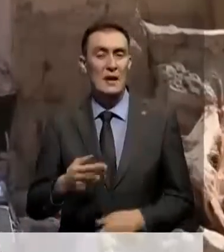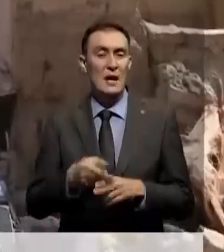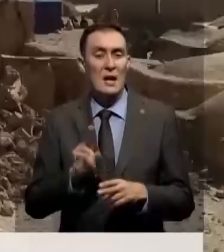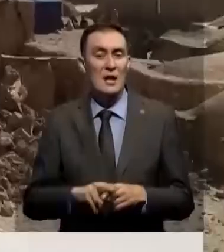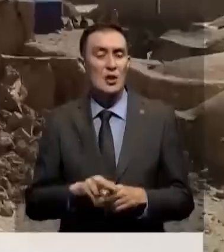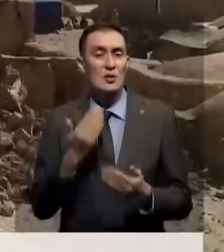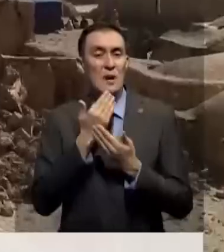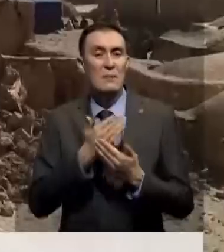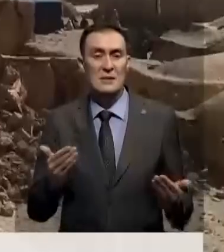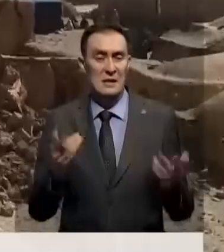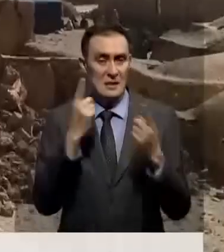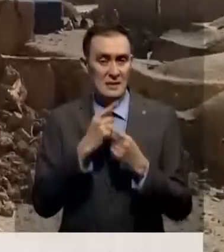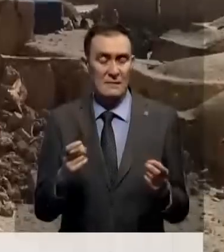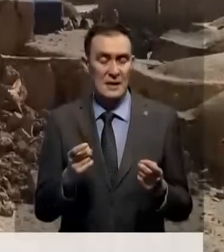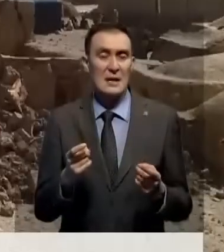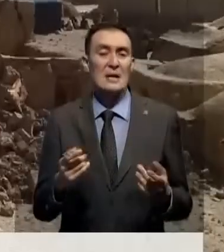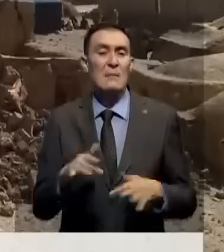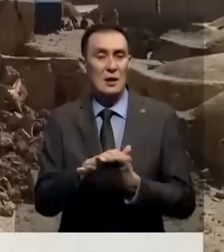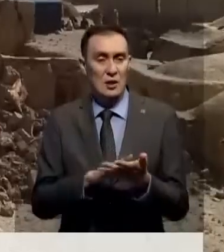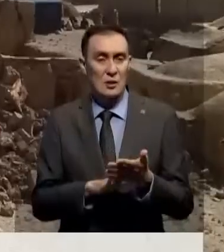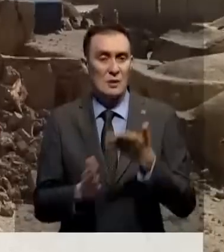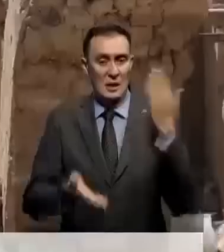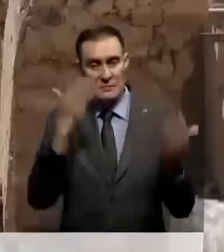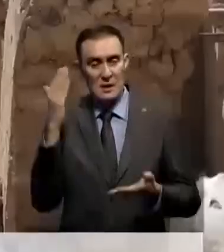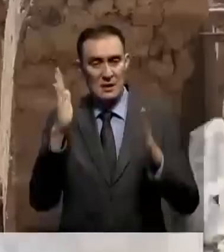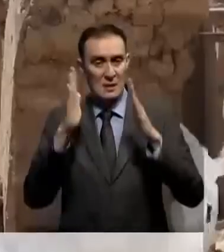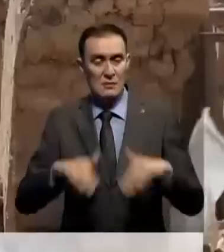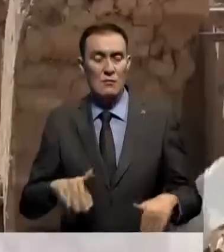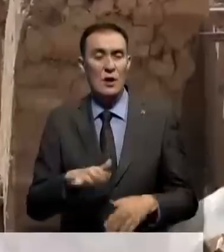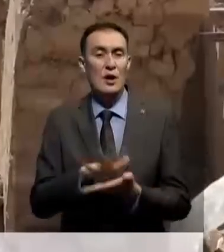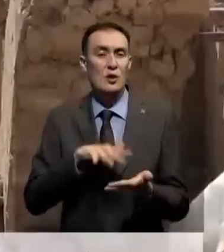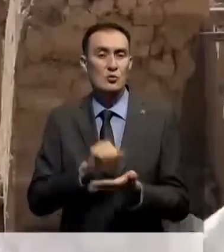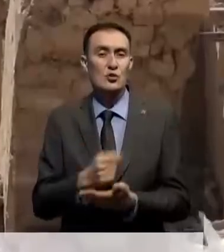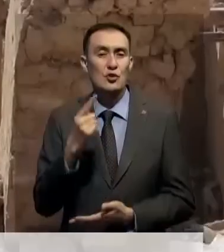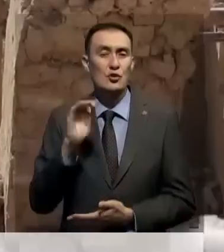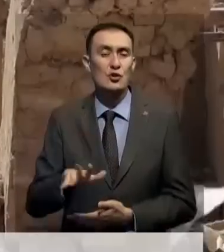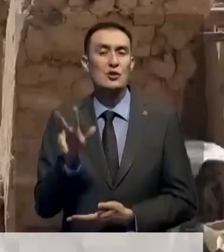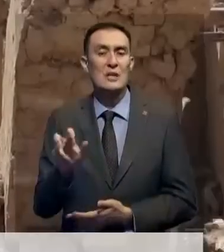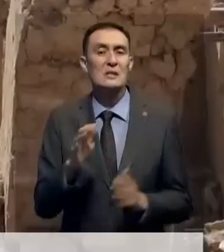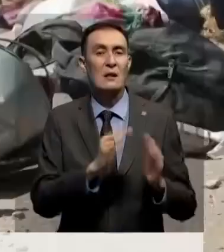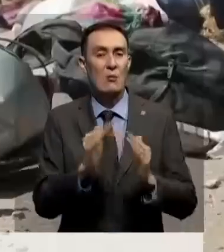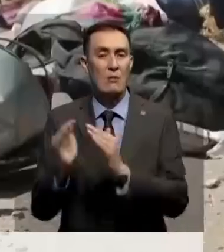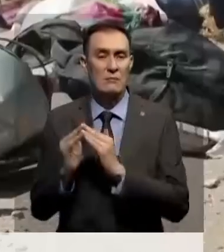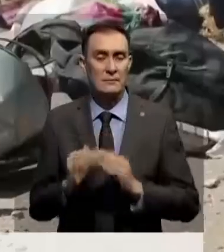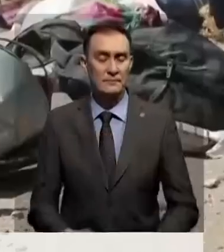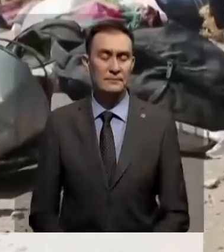не окончательные цифры. Спасатели продолжают разбирать завалы. Разрушено больше 1300 домов.